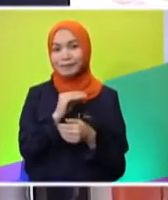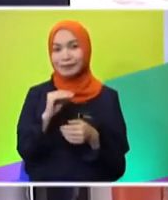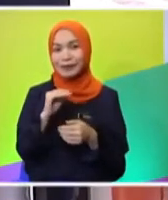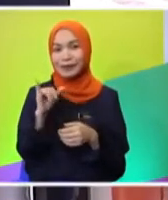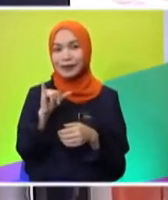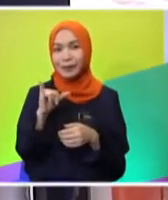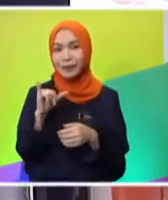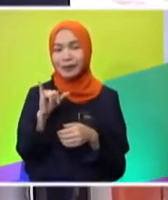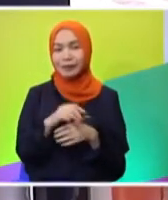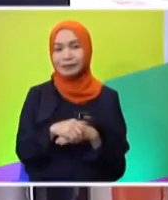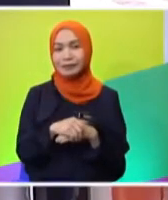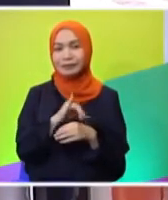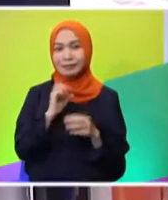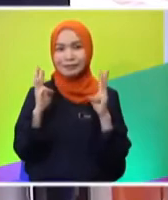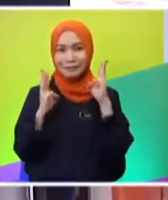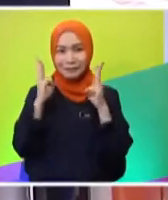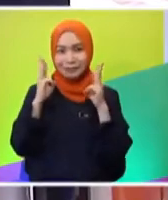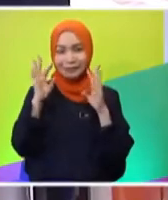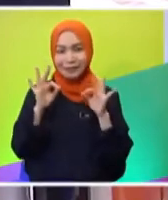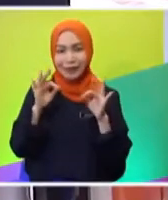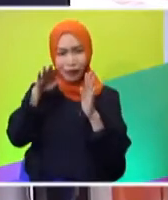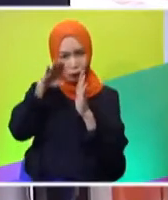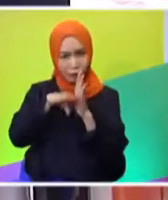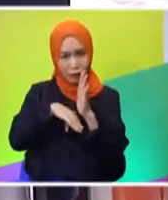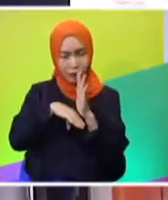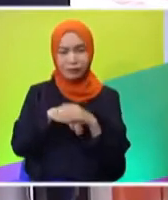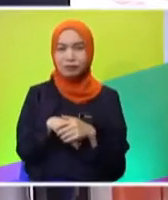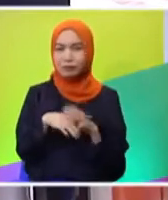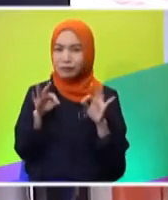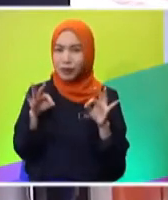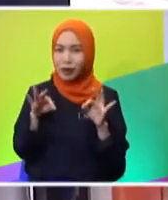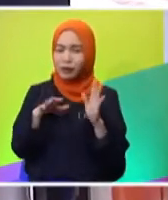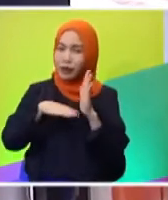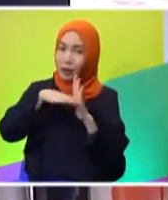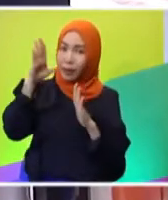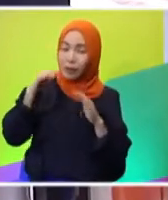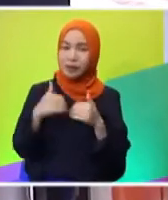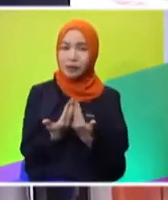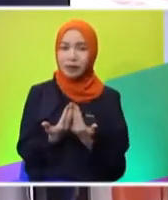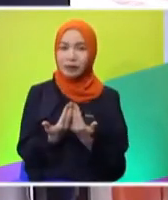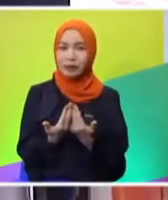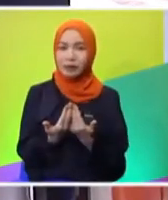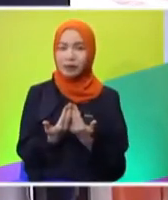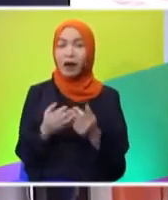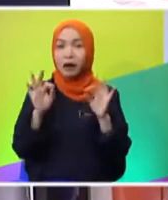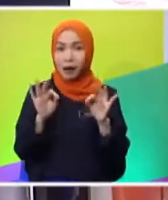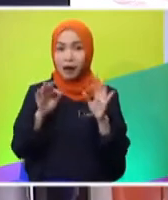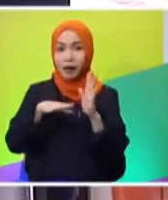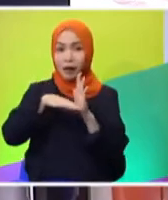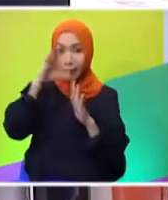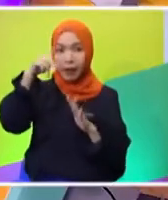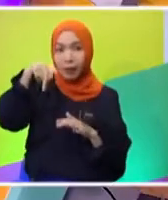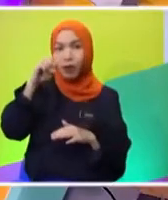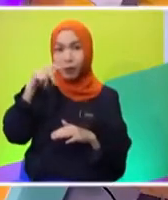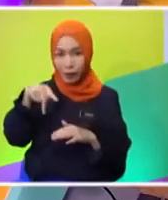pisau juga kalau the Quran lebih kita pakai makalah tdb dia akan cepat membeku Oh jadi nanti tak sempat kita